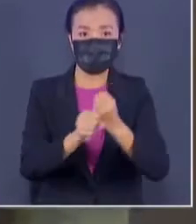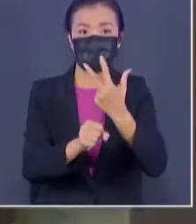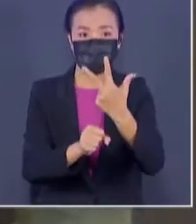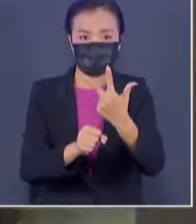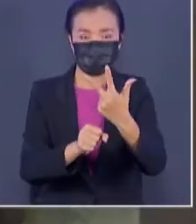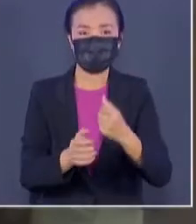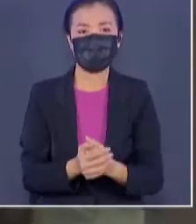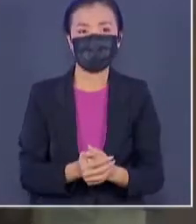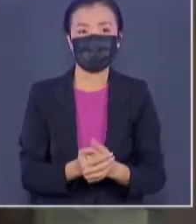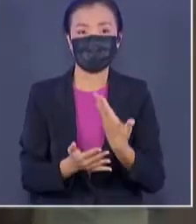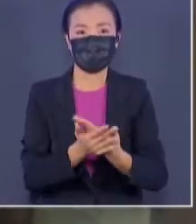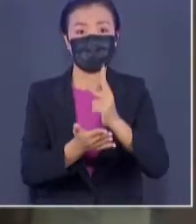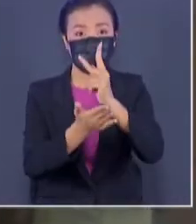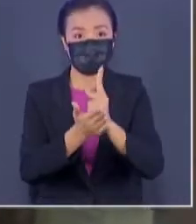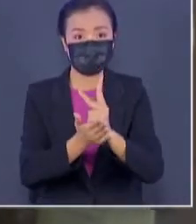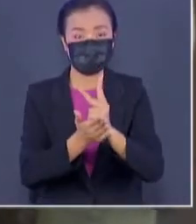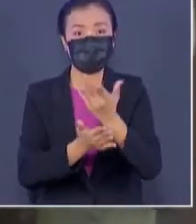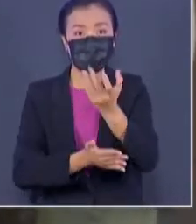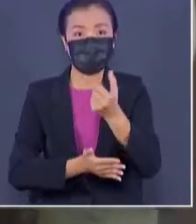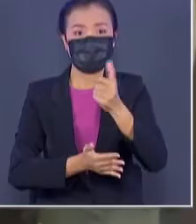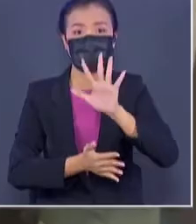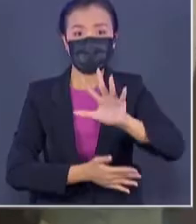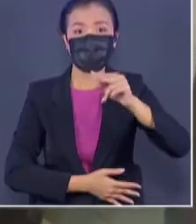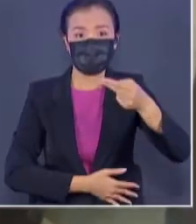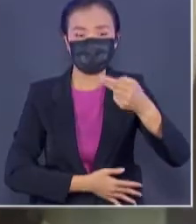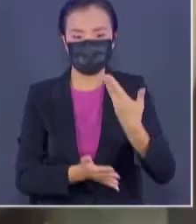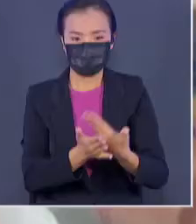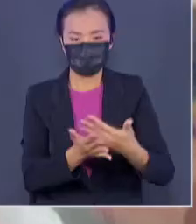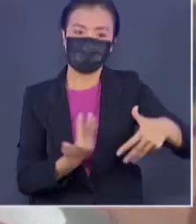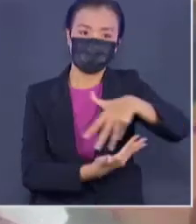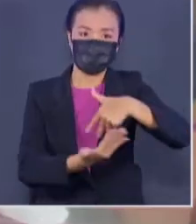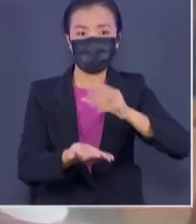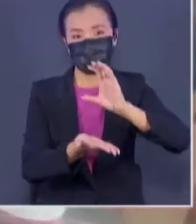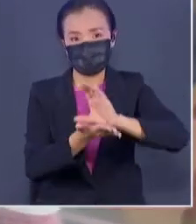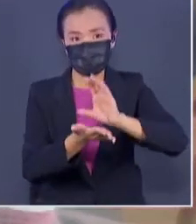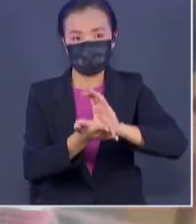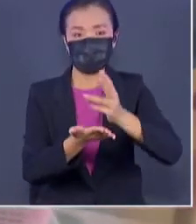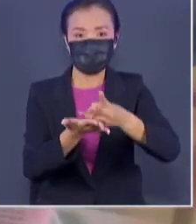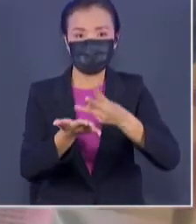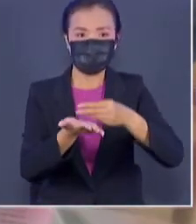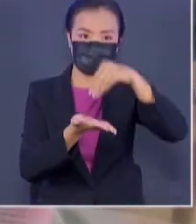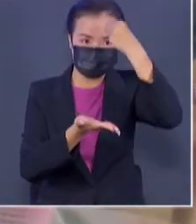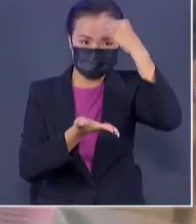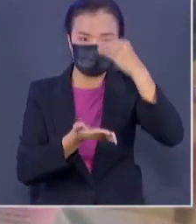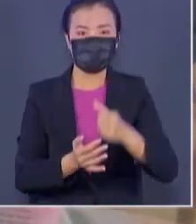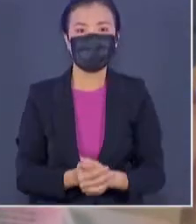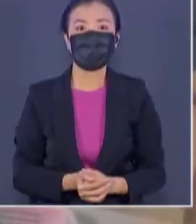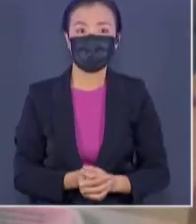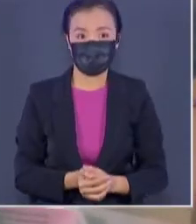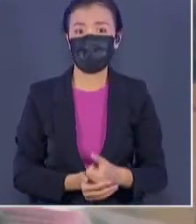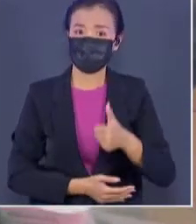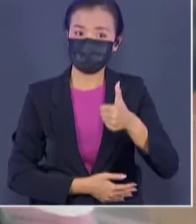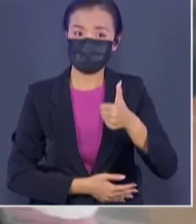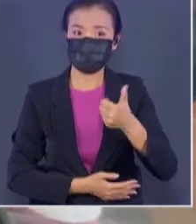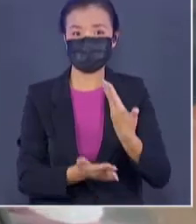นะครับก็จะสามารถกู้ยืมเงินได้คนละ 50,000 บาทเพื่อนำไปใช้ในการลงทุนตามรายวิชาที่เรียนนั่นเอง ออม